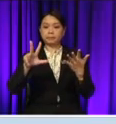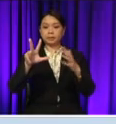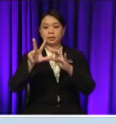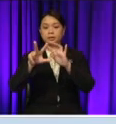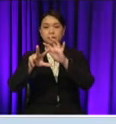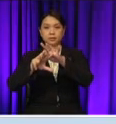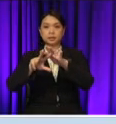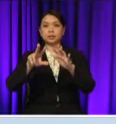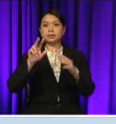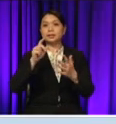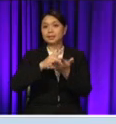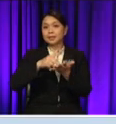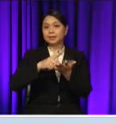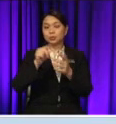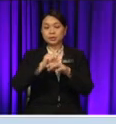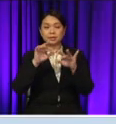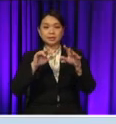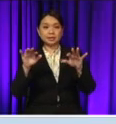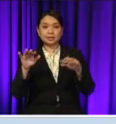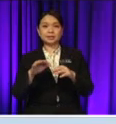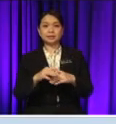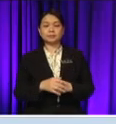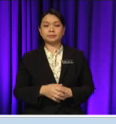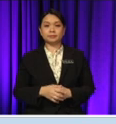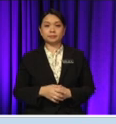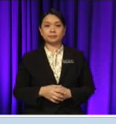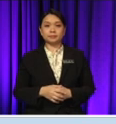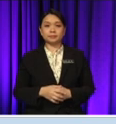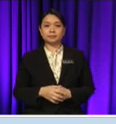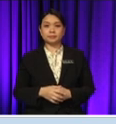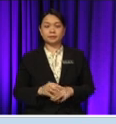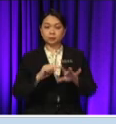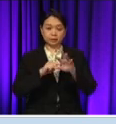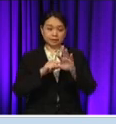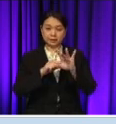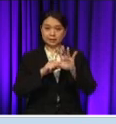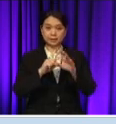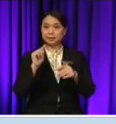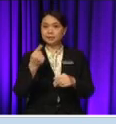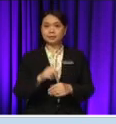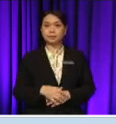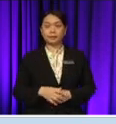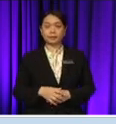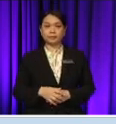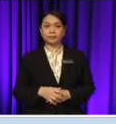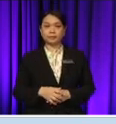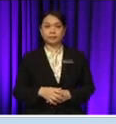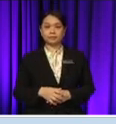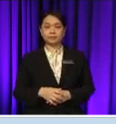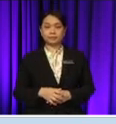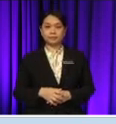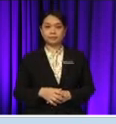dapat 800 jarak 9/12 dapat 600 untuk ambil yang